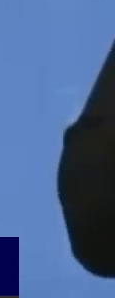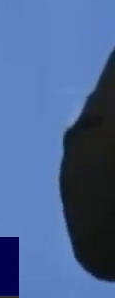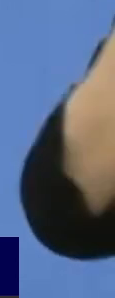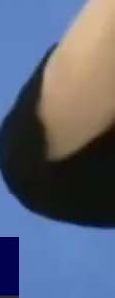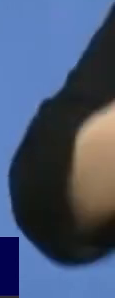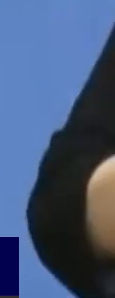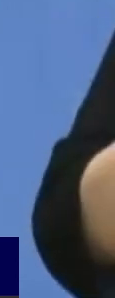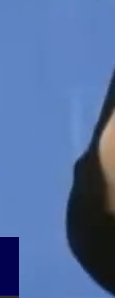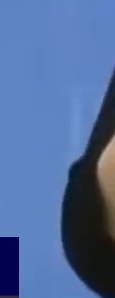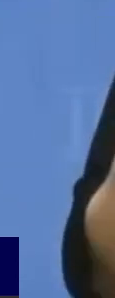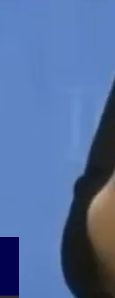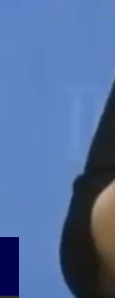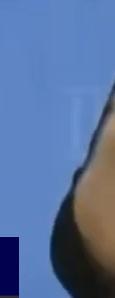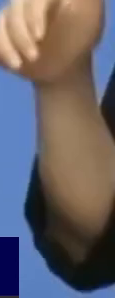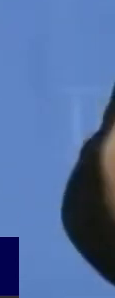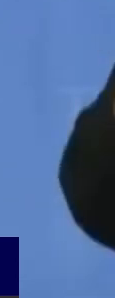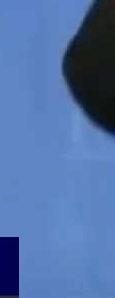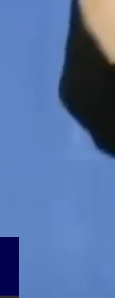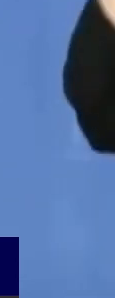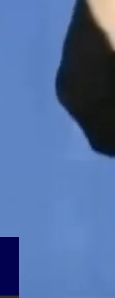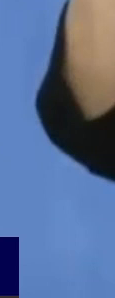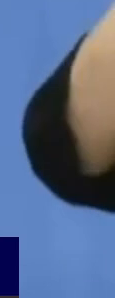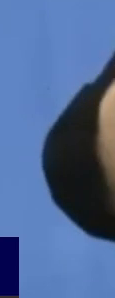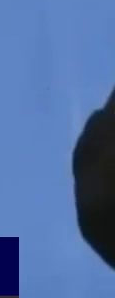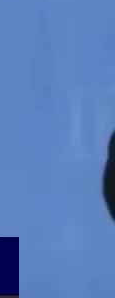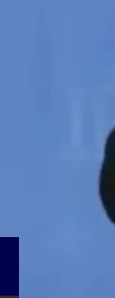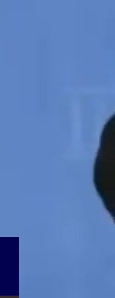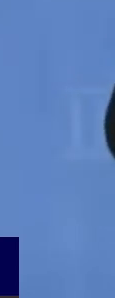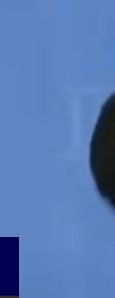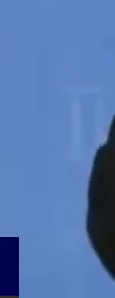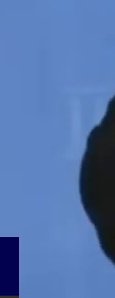않았음에도 문 전 대통령은 사과 한마디 하지 않았다.